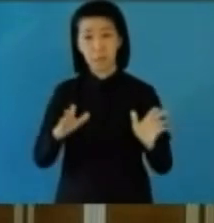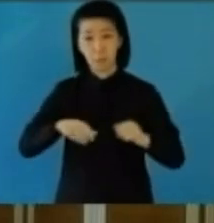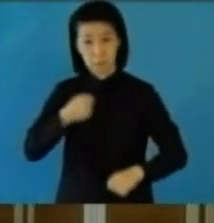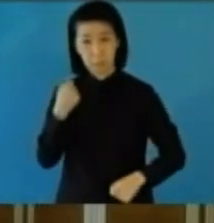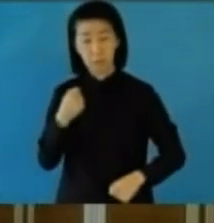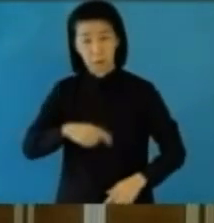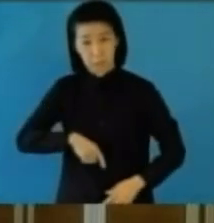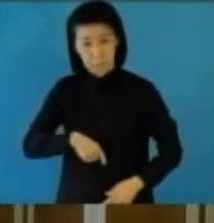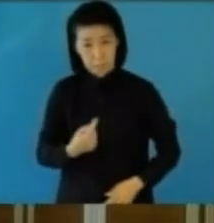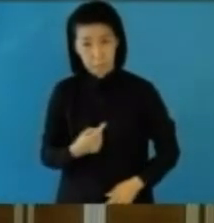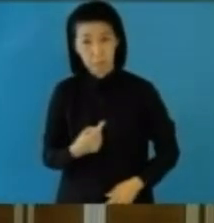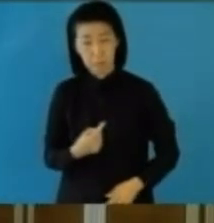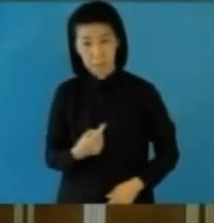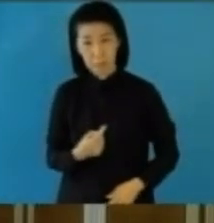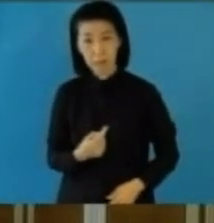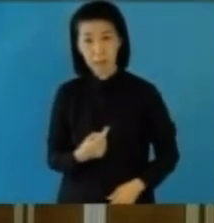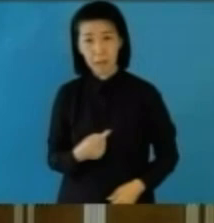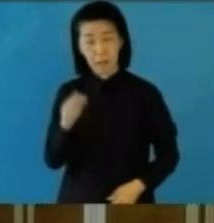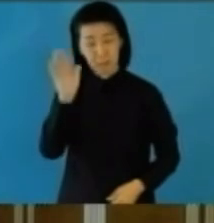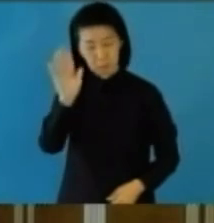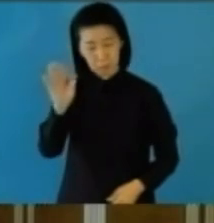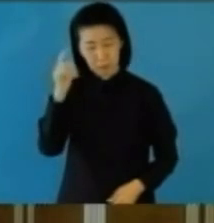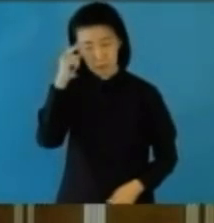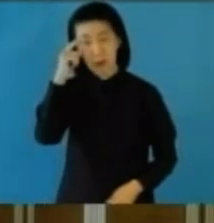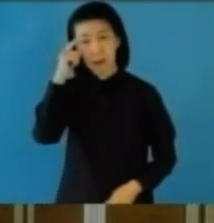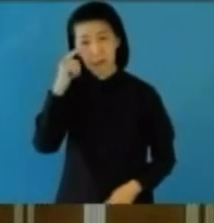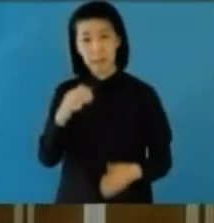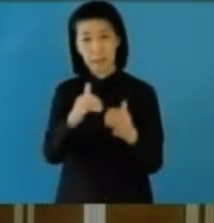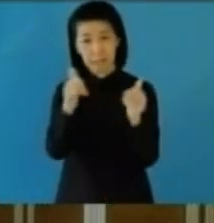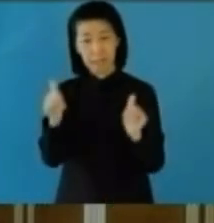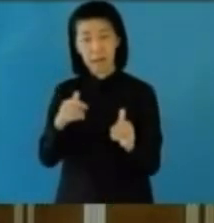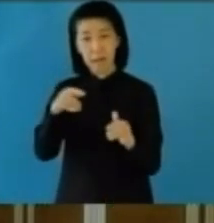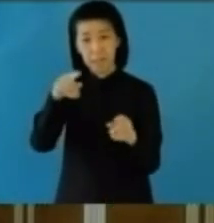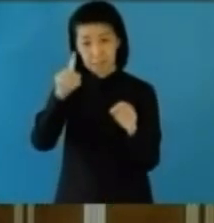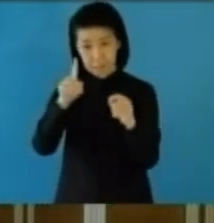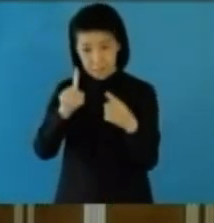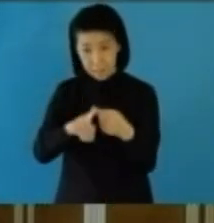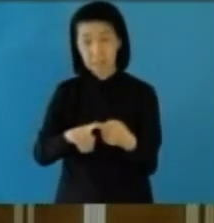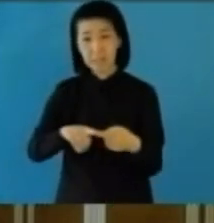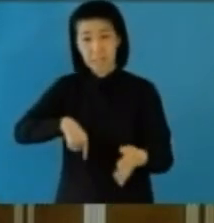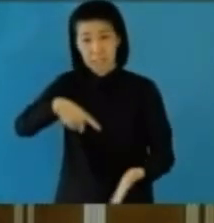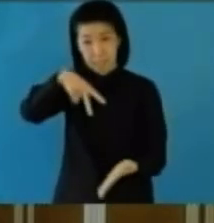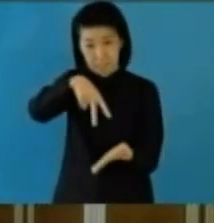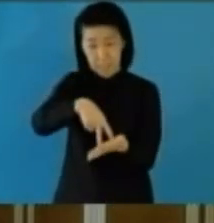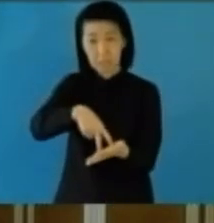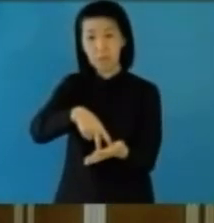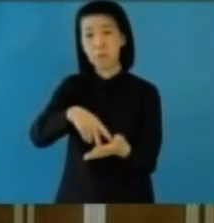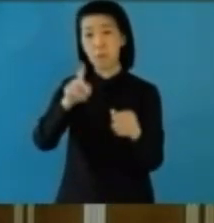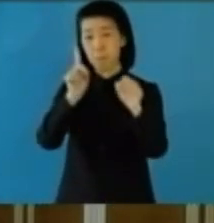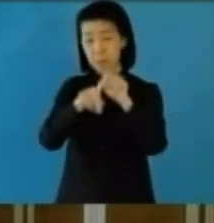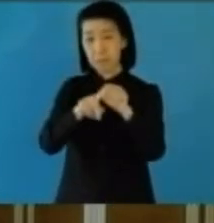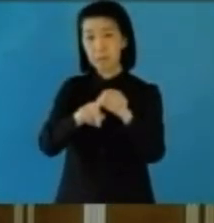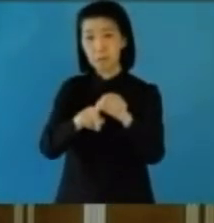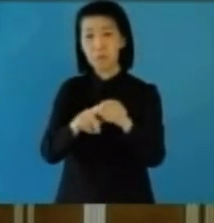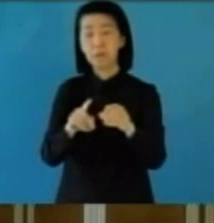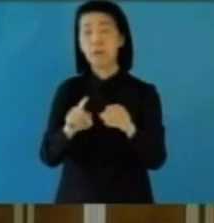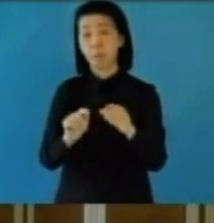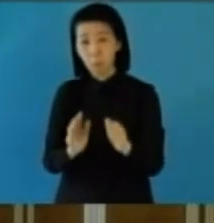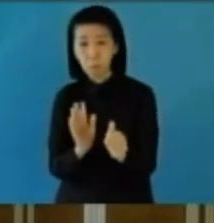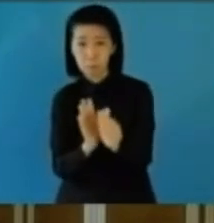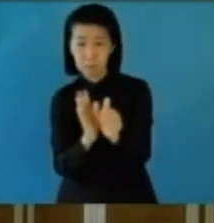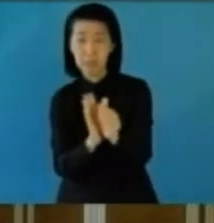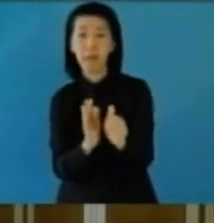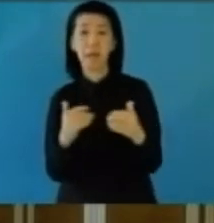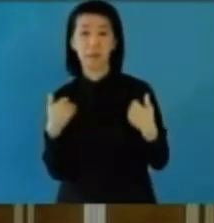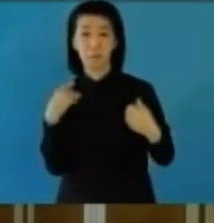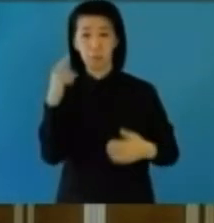らの進路を主体的に捉え、社会的に自立する方向を目指すことができるよう適切な支援を行う